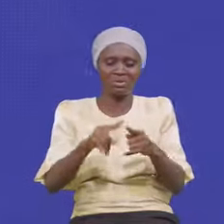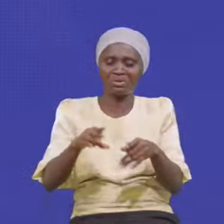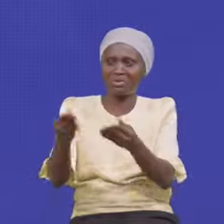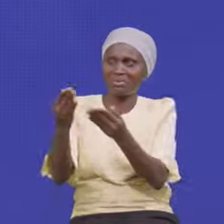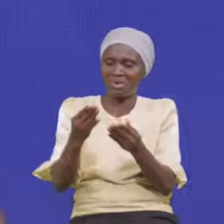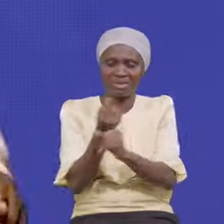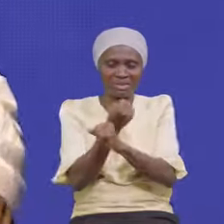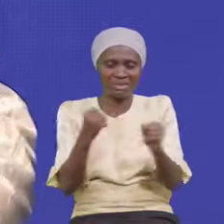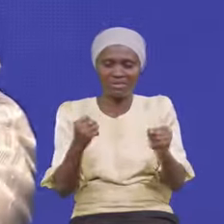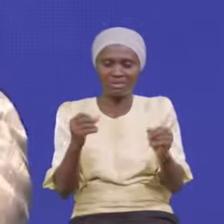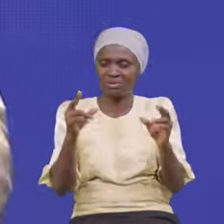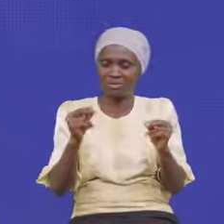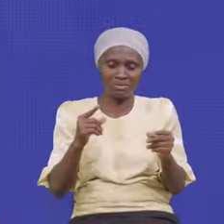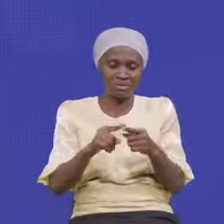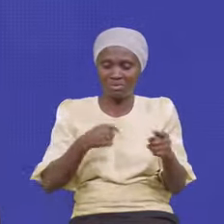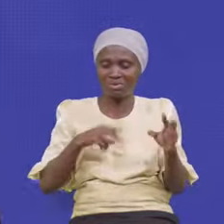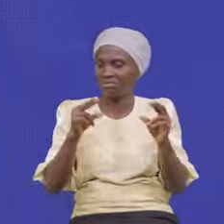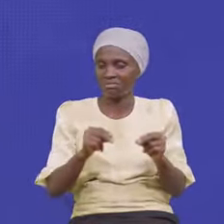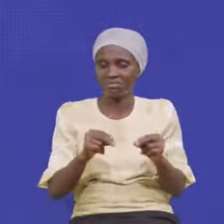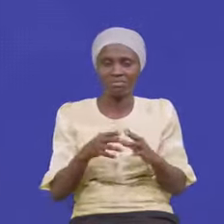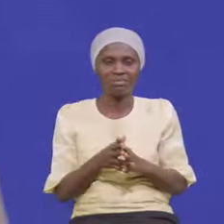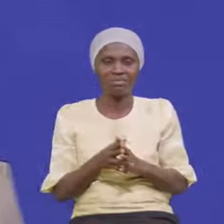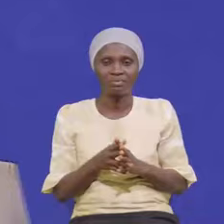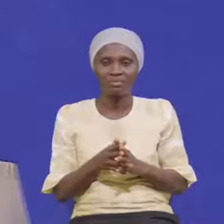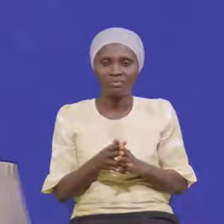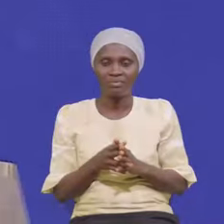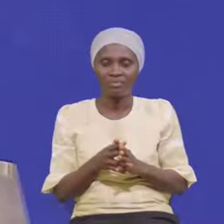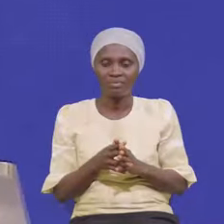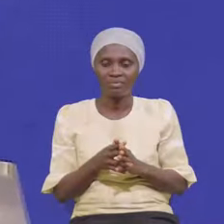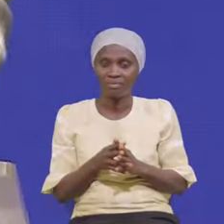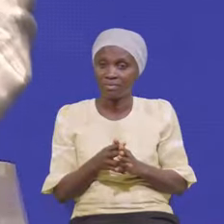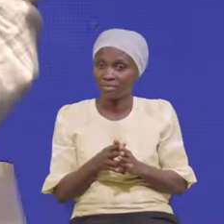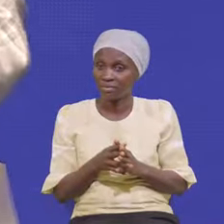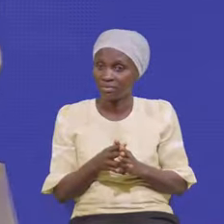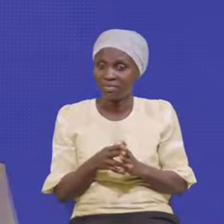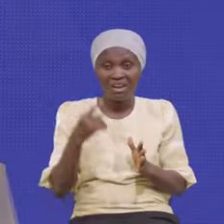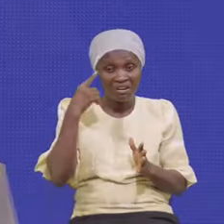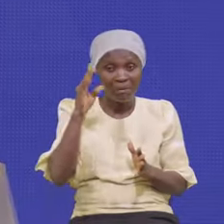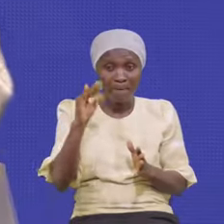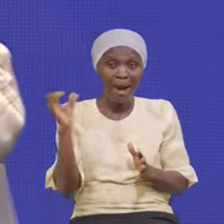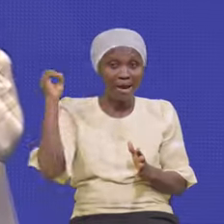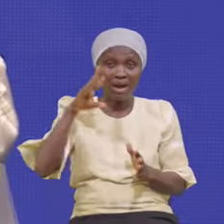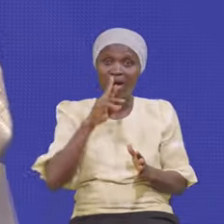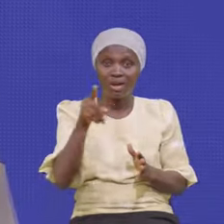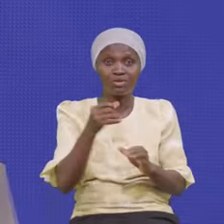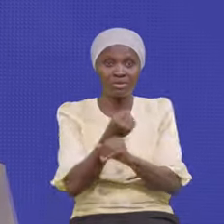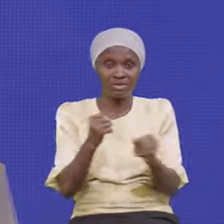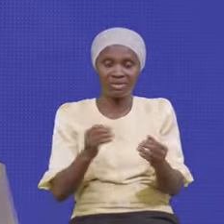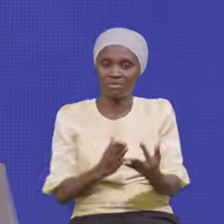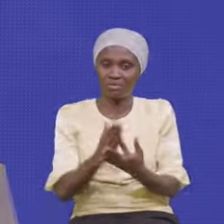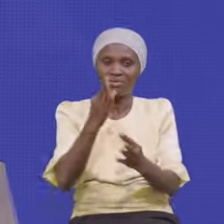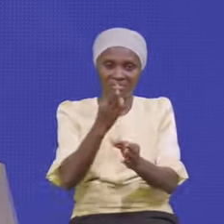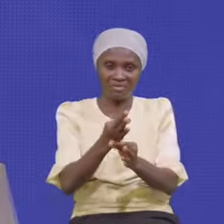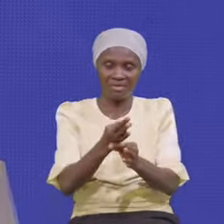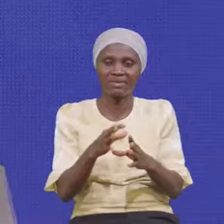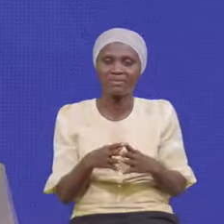to me. రక్షణ నాకు రావడానికి అత్యవసరమైన వాటిని నేను ఆయన కార్యానికి కలపాల్సిన అవసరం లేదని. By grace are you saved through faith. కృప